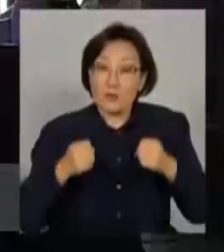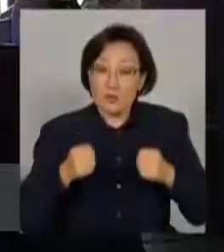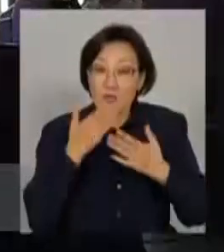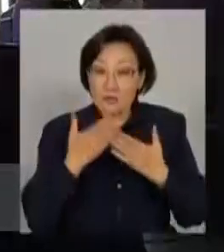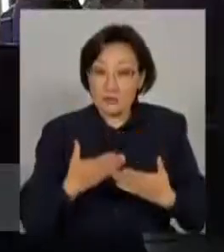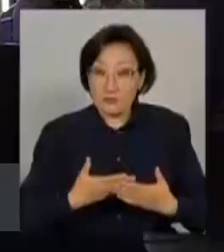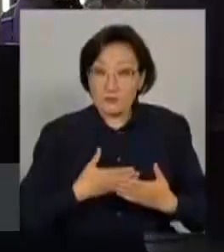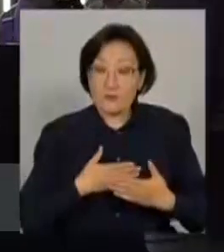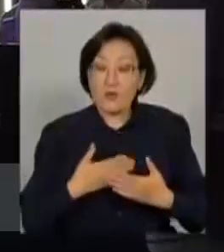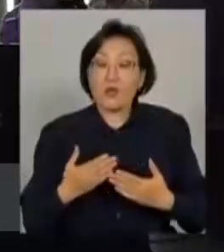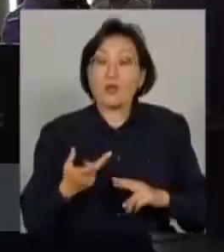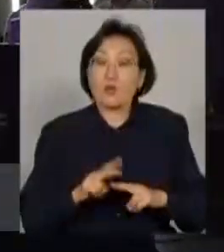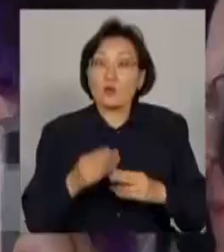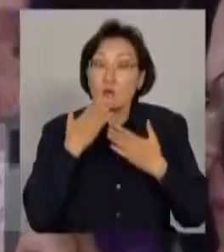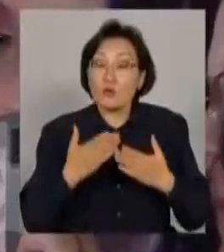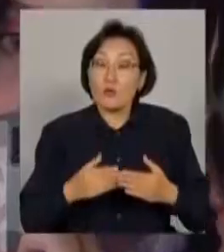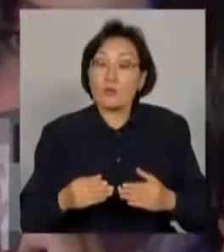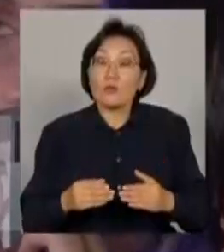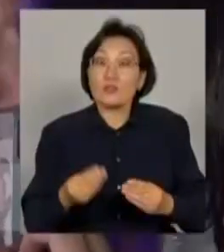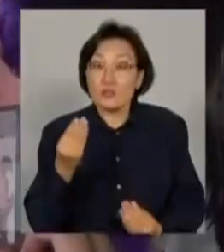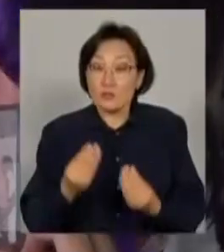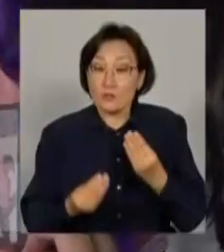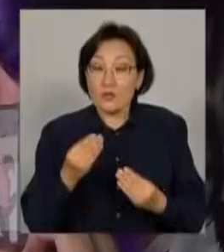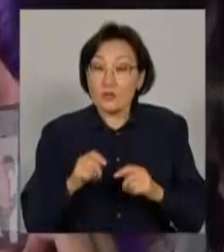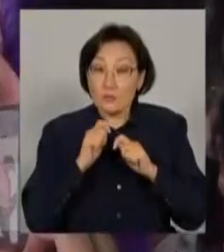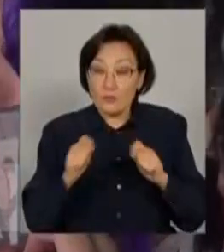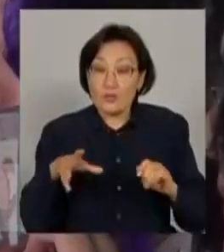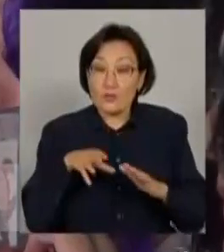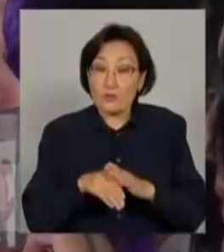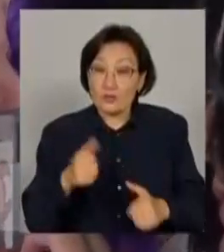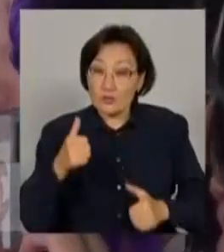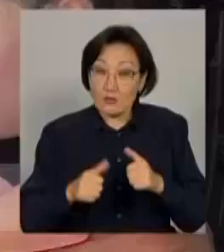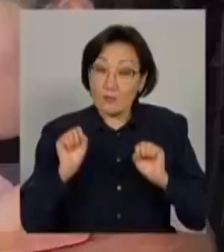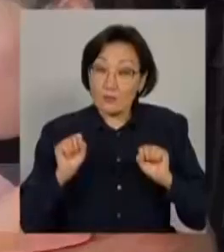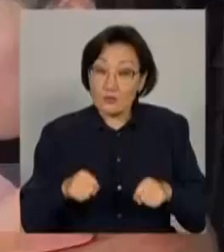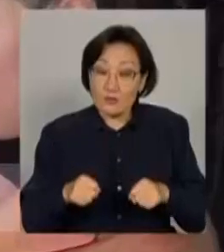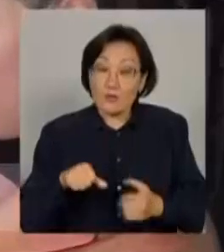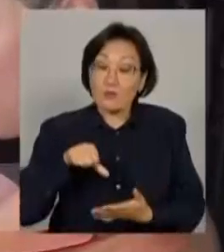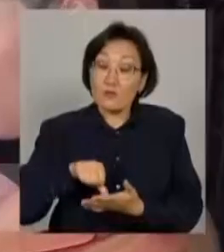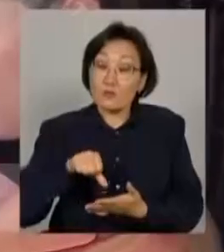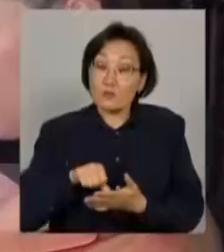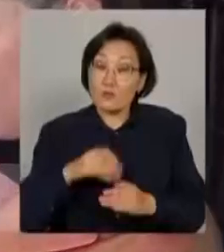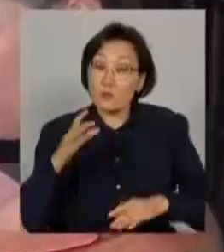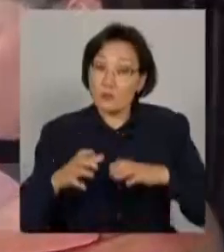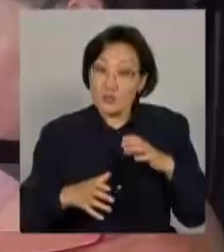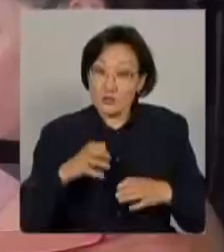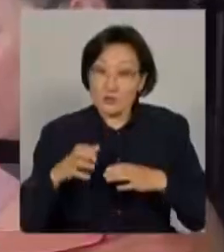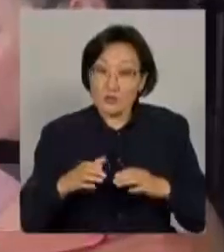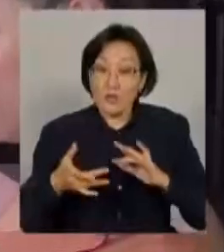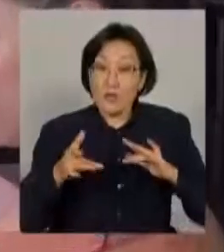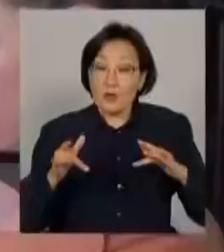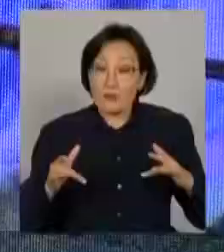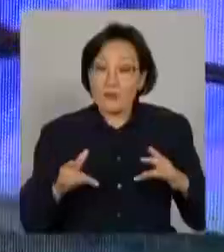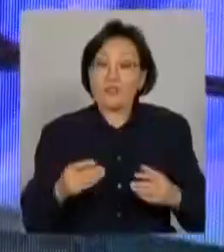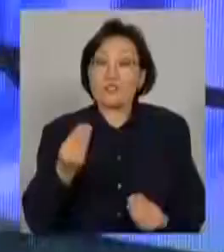киберспортсменов-любителей и фанатов гейминга. Участники будут бороться за призовой фонд состязаний и возможность выступить на международном